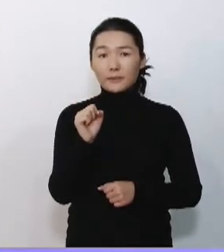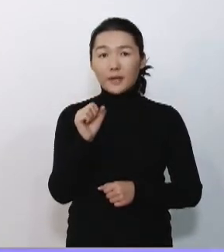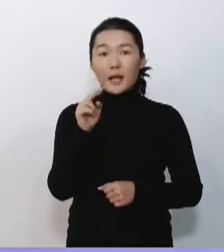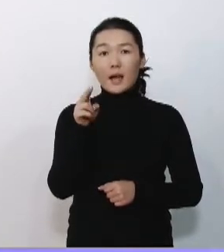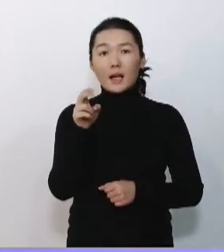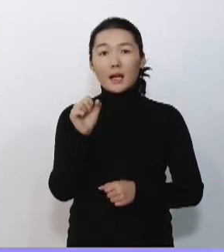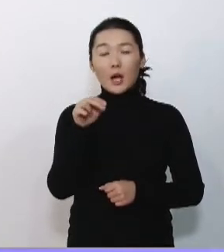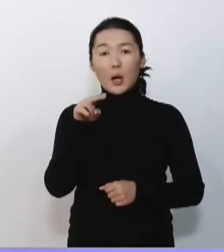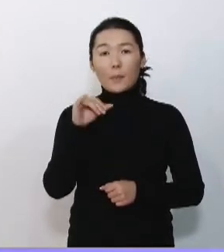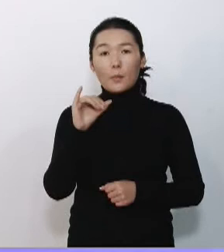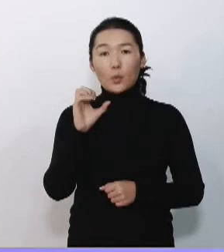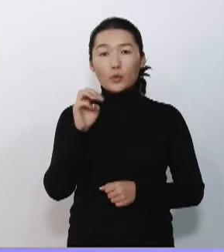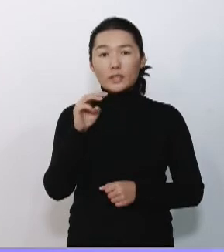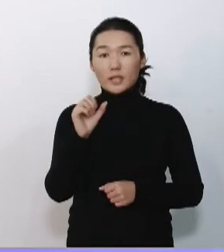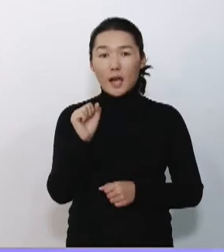капуста,